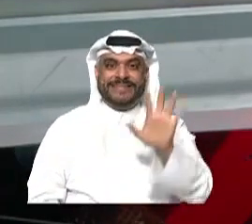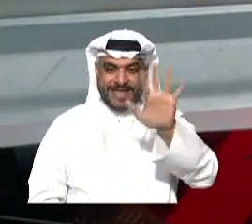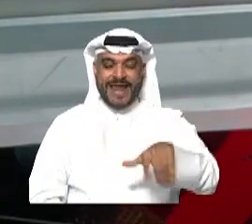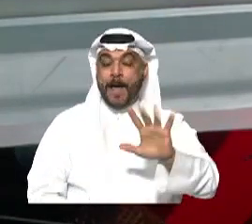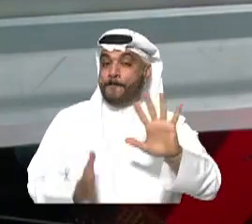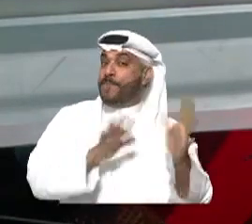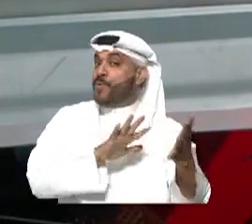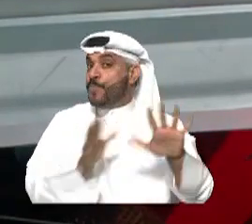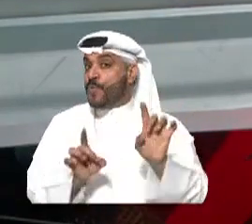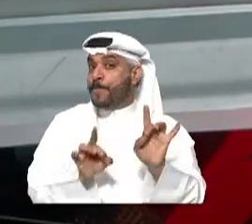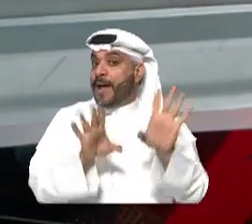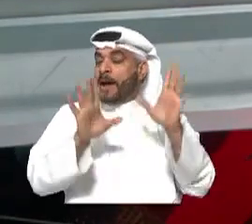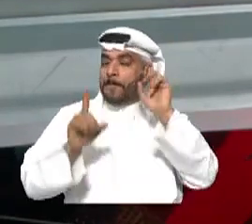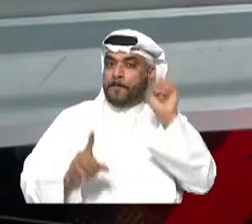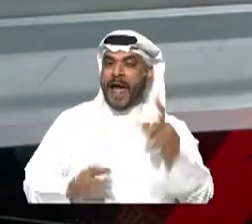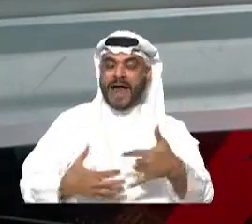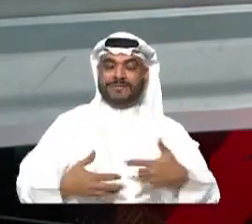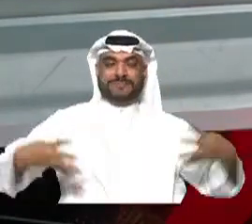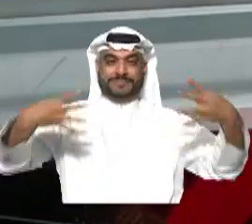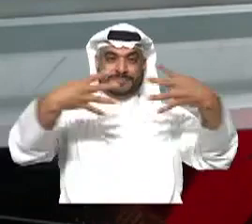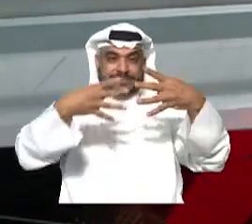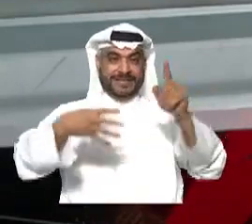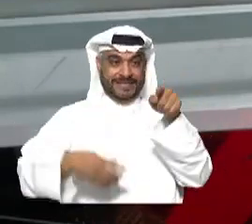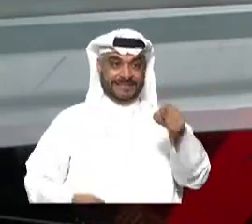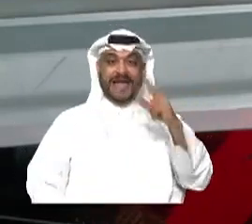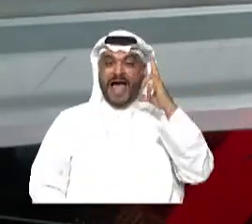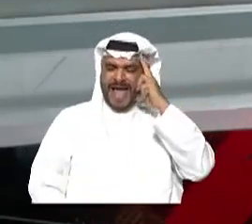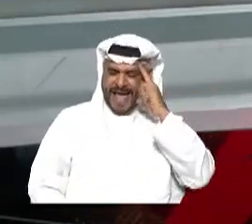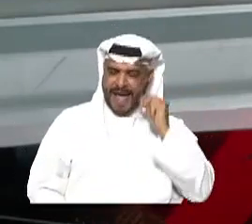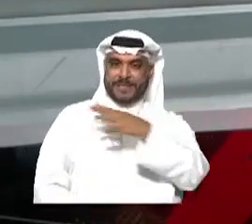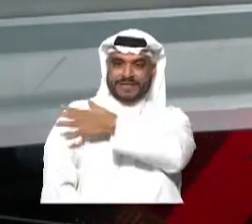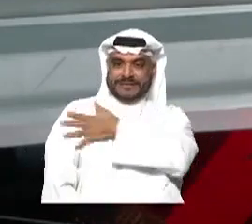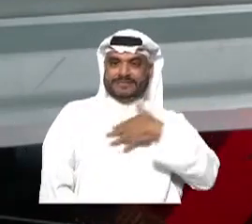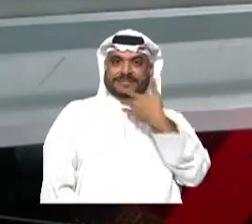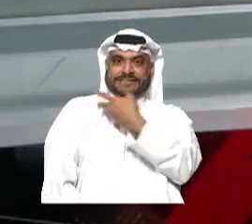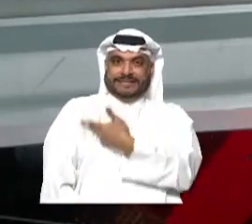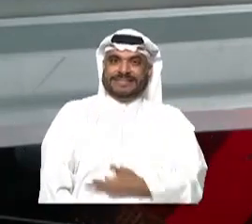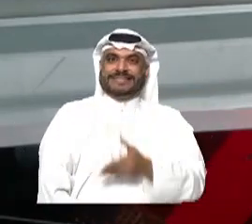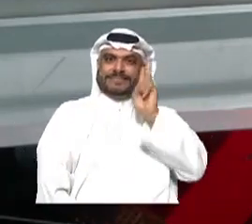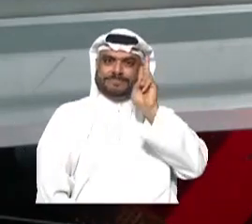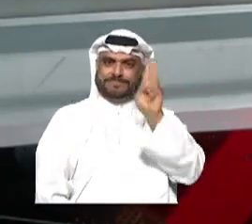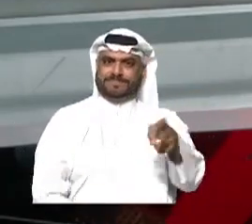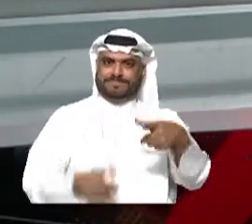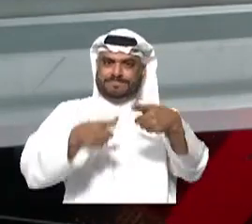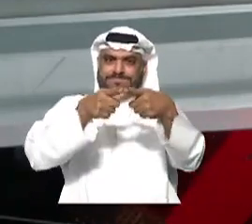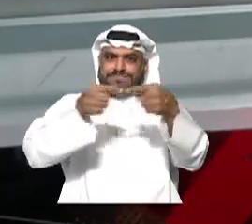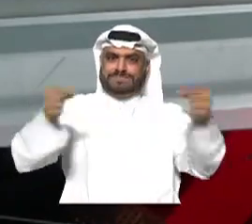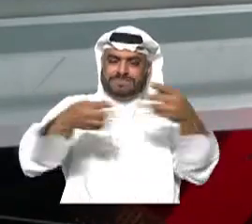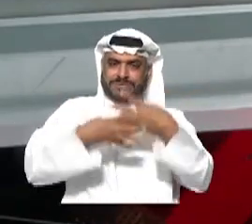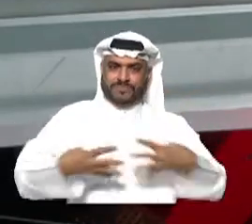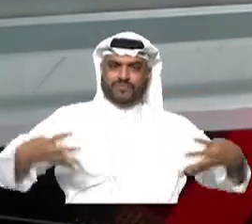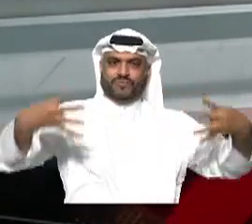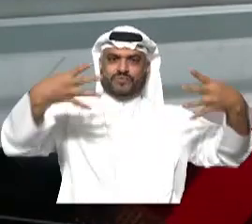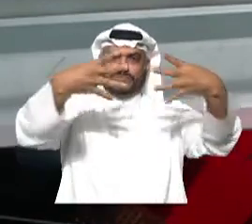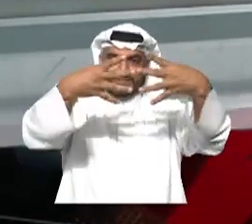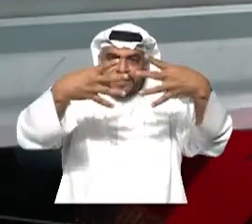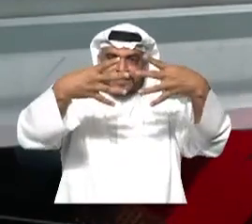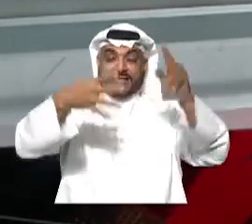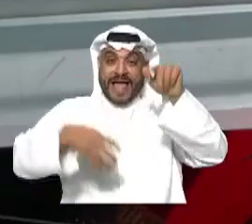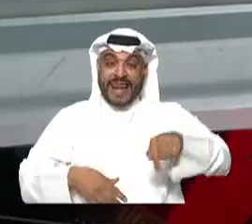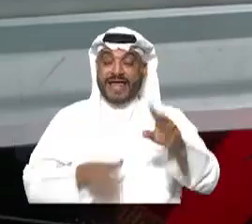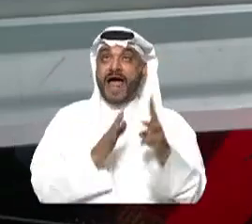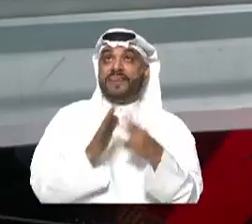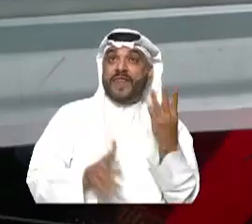لمونديال لقطر 2020 وتسعى كرواتيا لتخطي اليابان من اجل التاهل للدور ربع النهائي للمراه